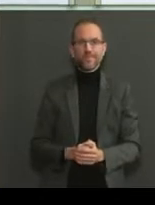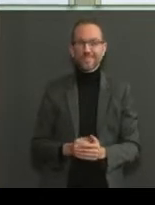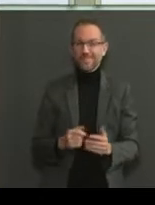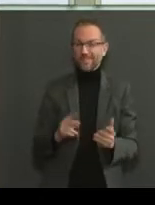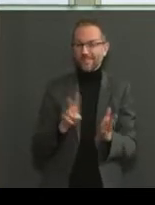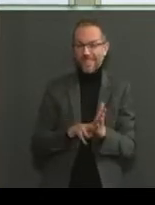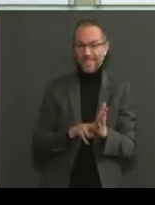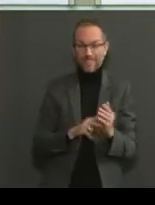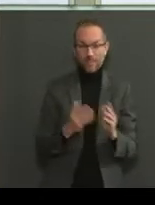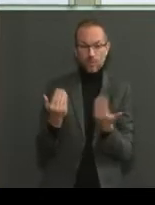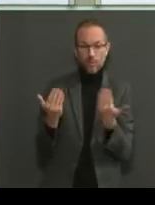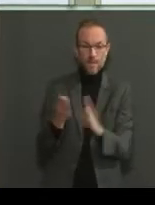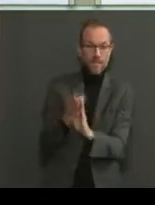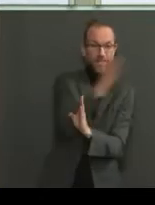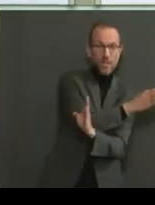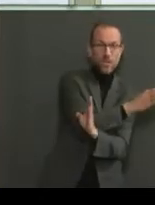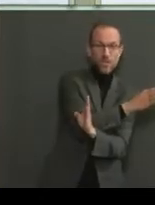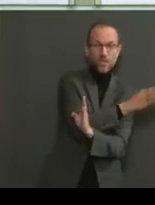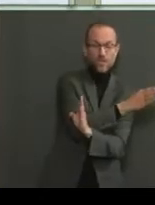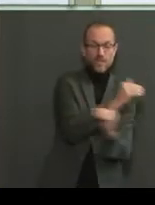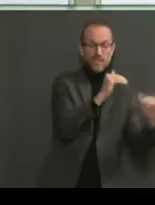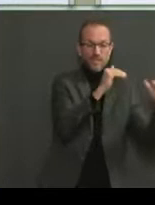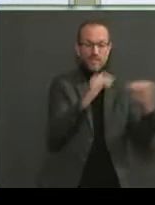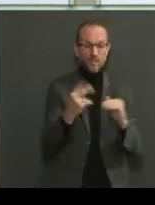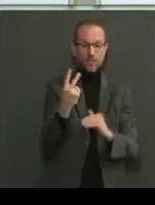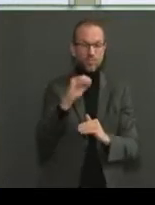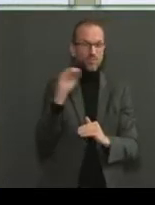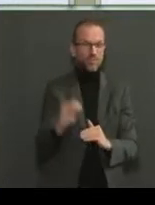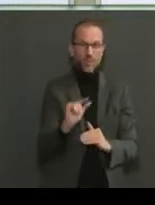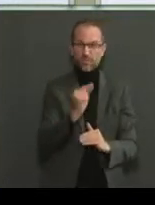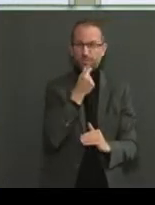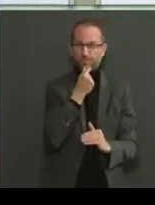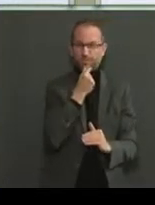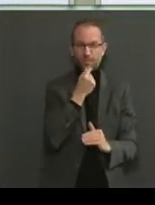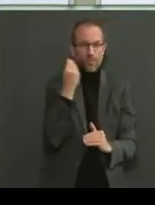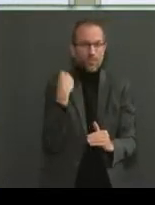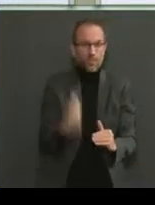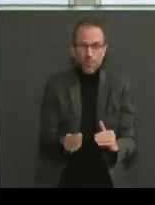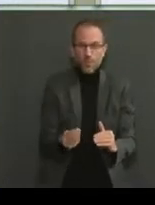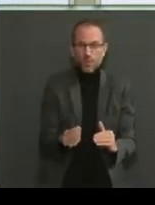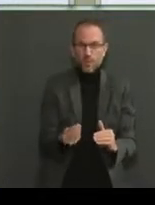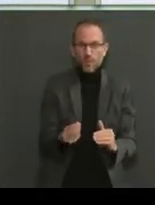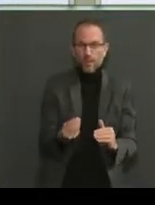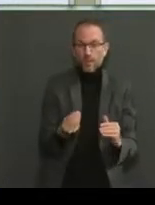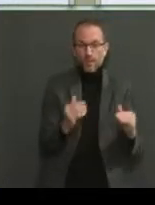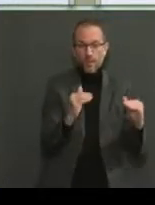diminution de seulement 2% ou d'une quasi-stabilisation depuis 2 semaines.